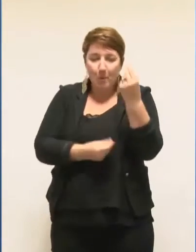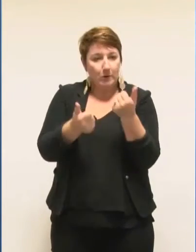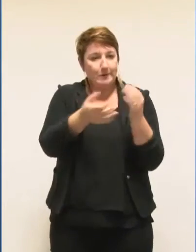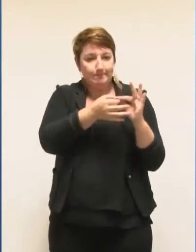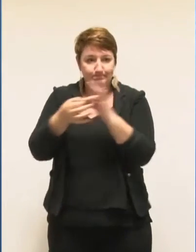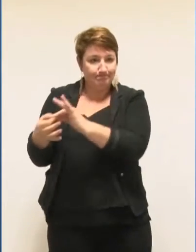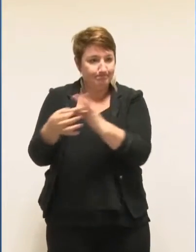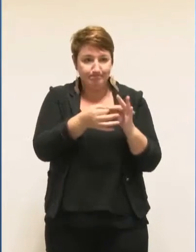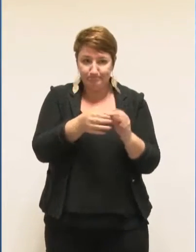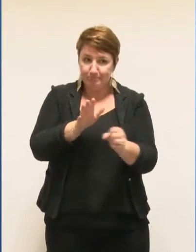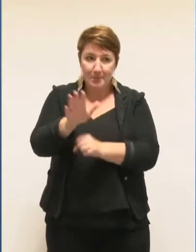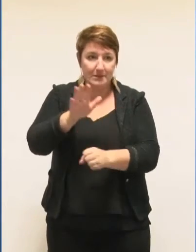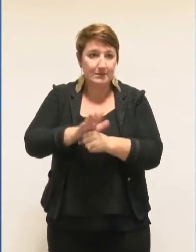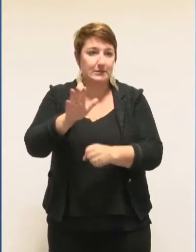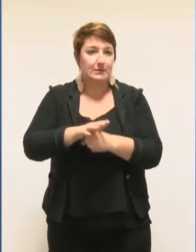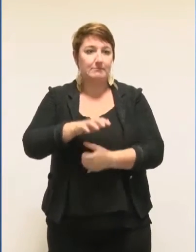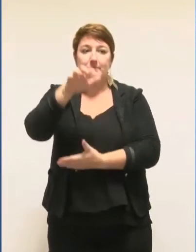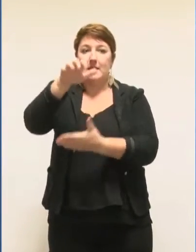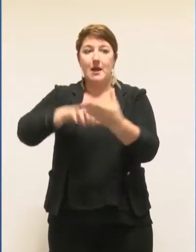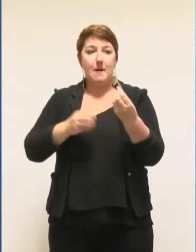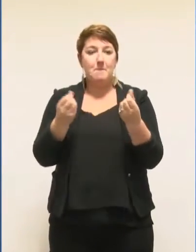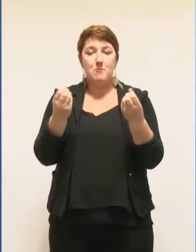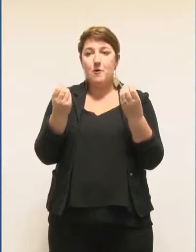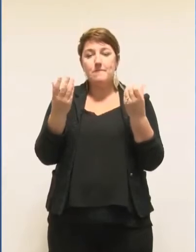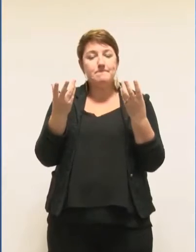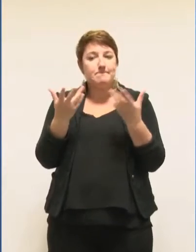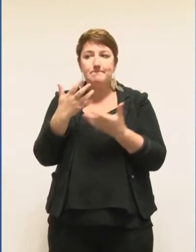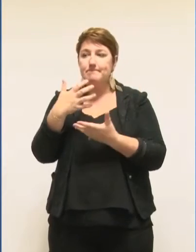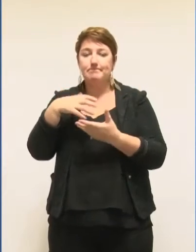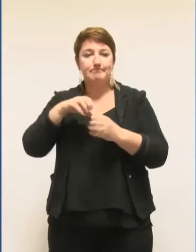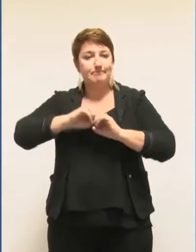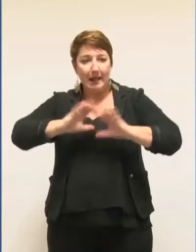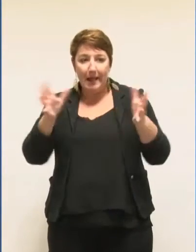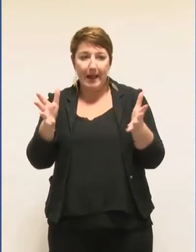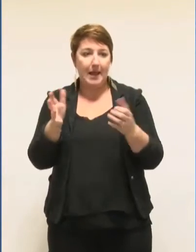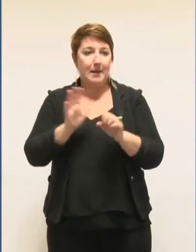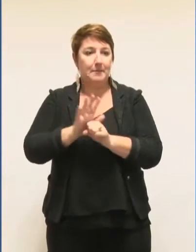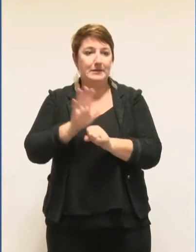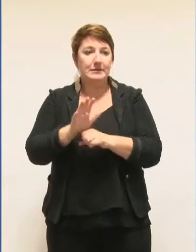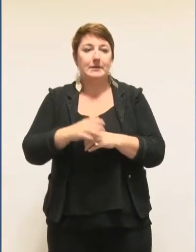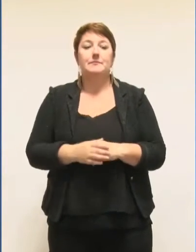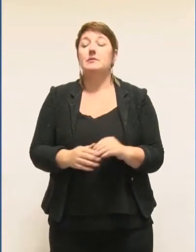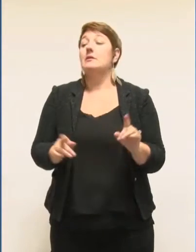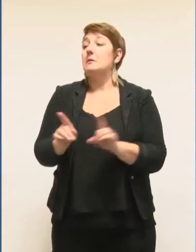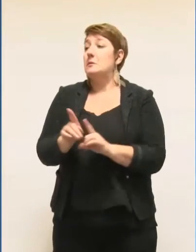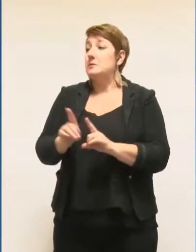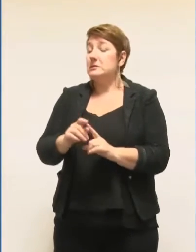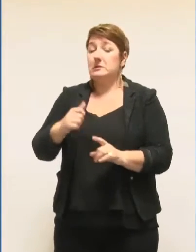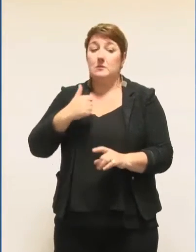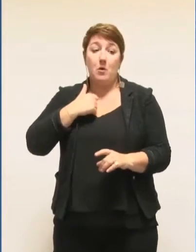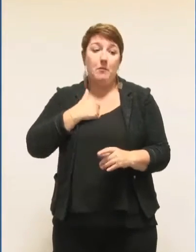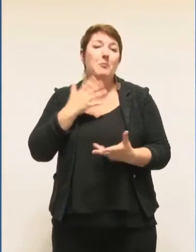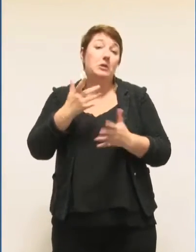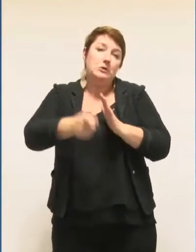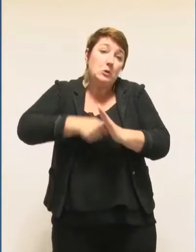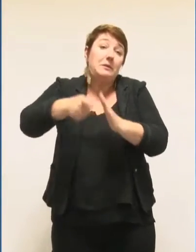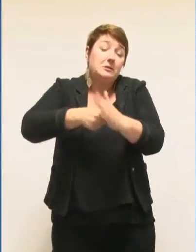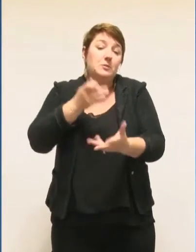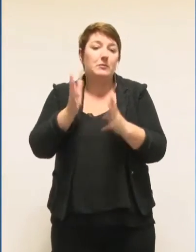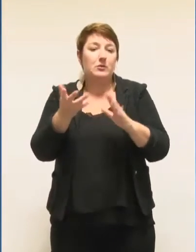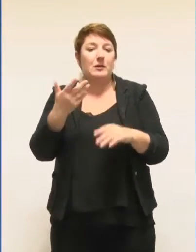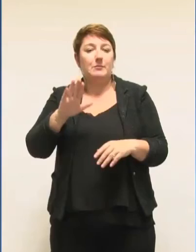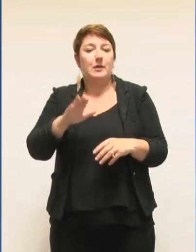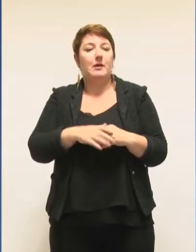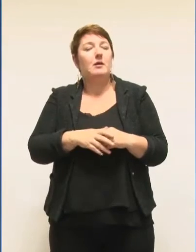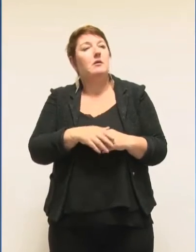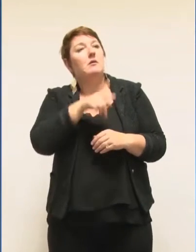de ce rapport. De même, je ne retrouve pas, et je me répète sûrement, l'affirmation attendue sur